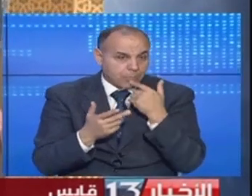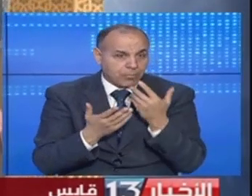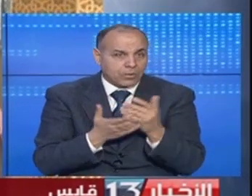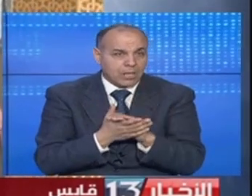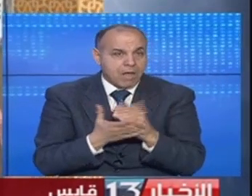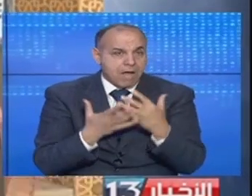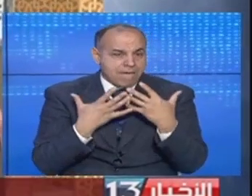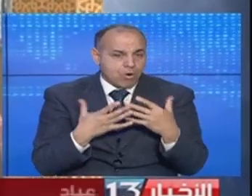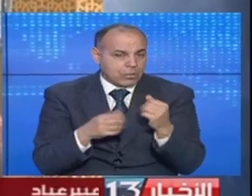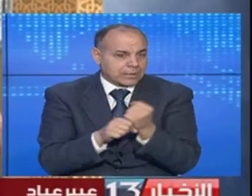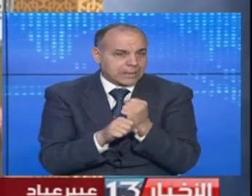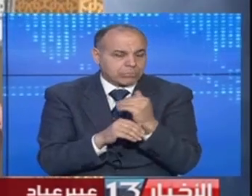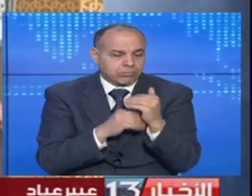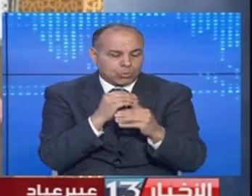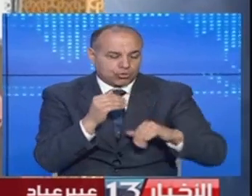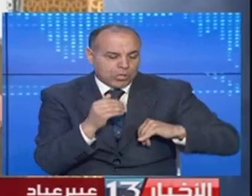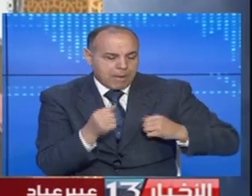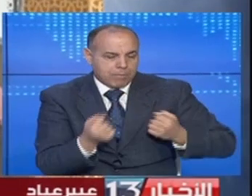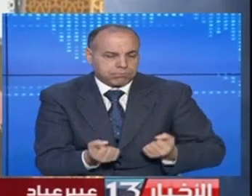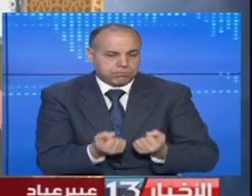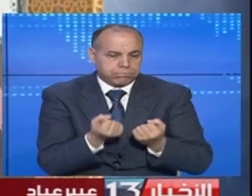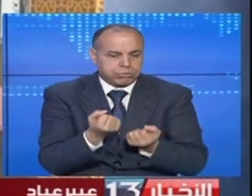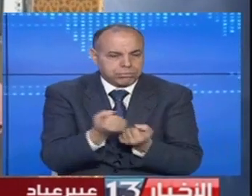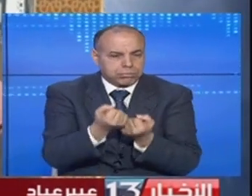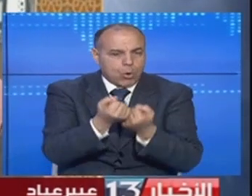حبينا نعملها بشان دور الشباب بتعنا